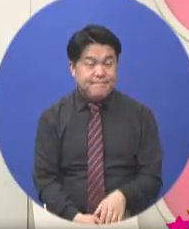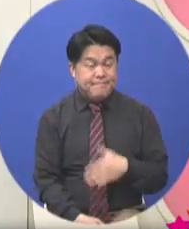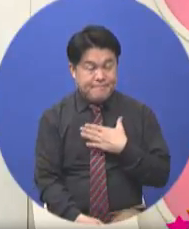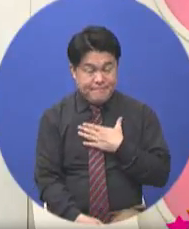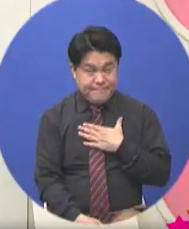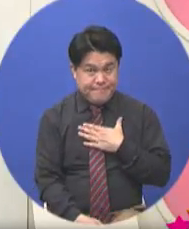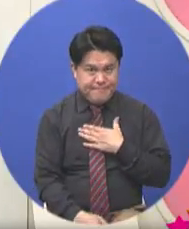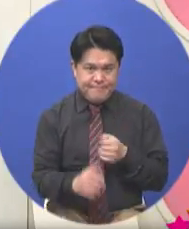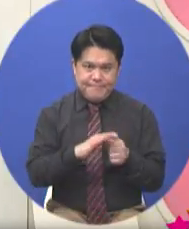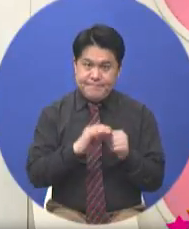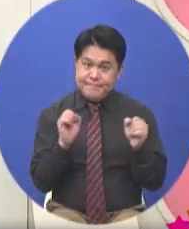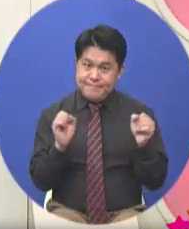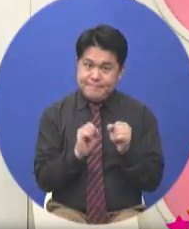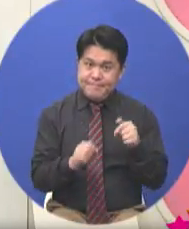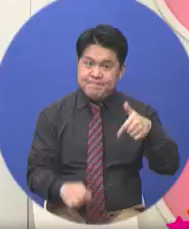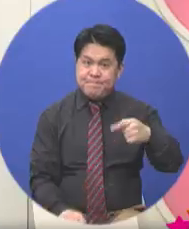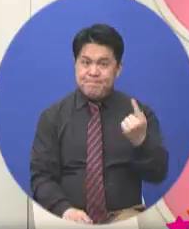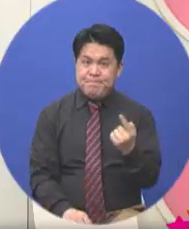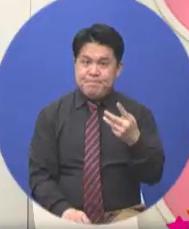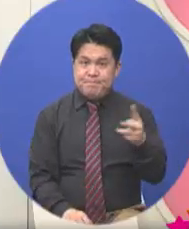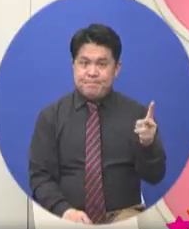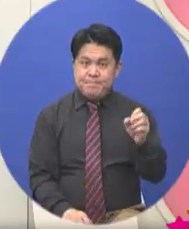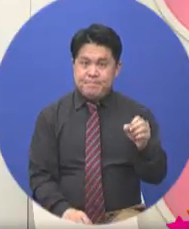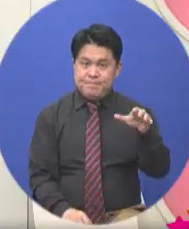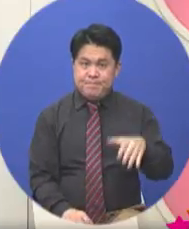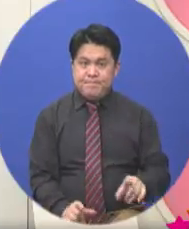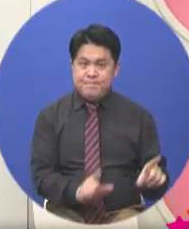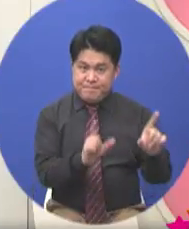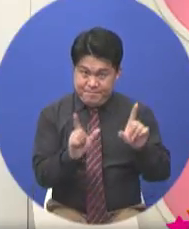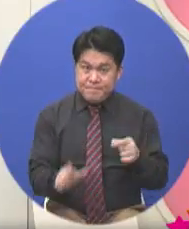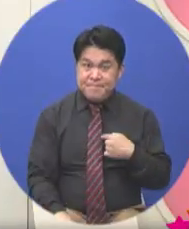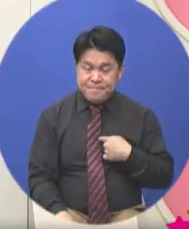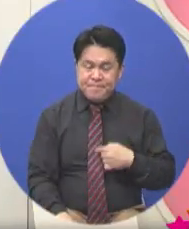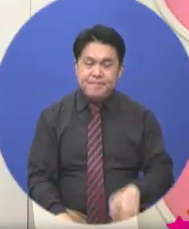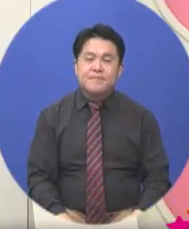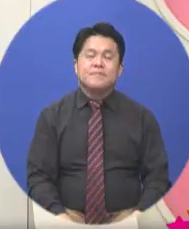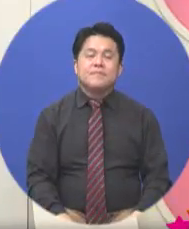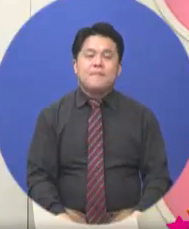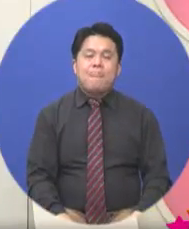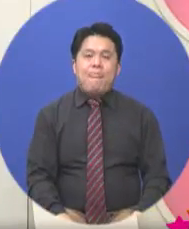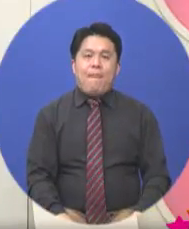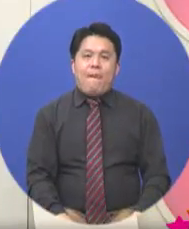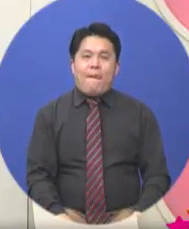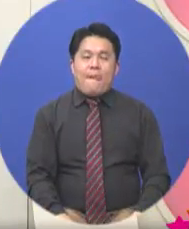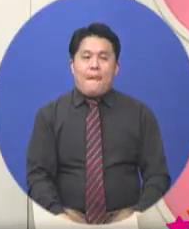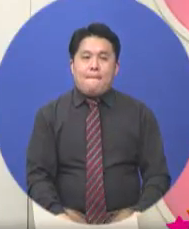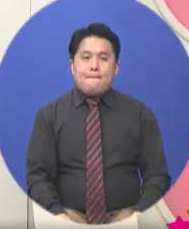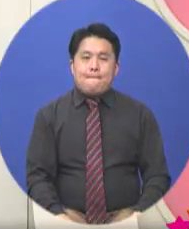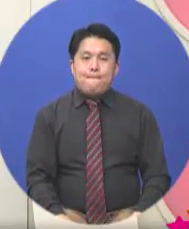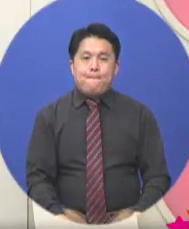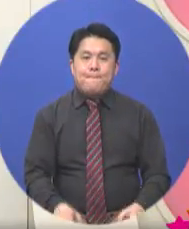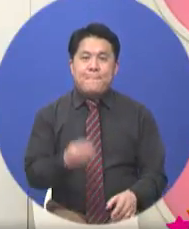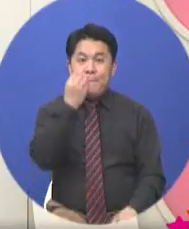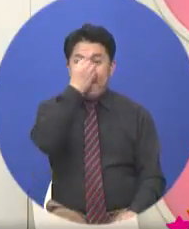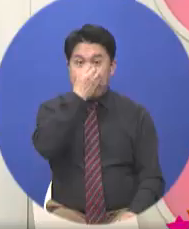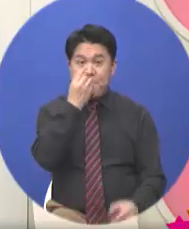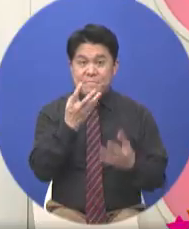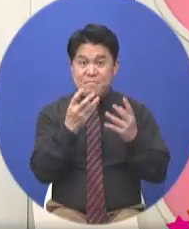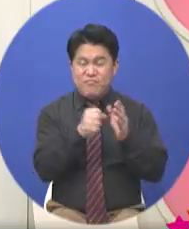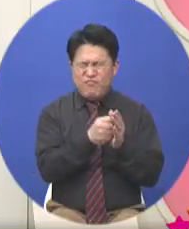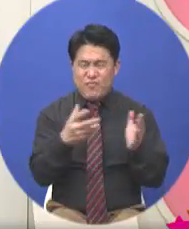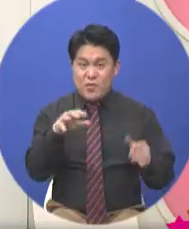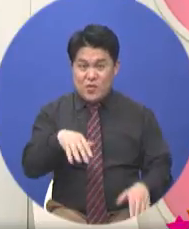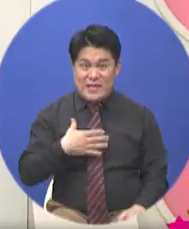저는 경북 고령에 살고요. 네. 고령. 예. 예. 그 딸기 고장 아세요?